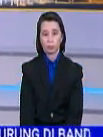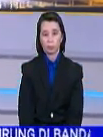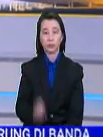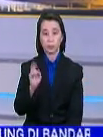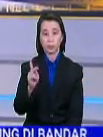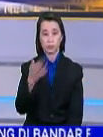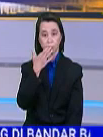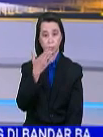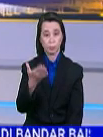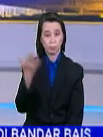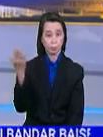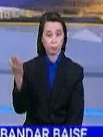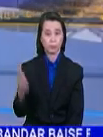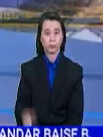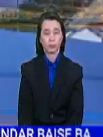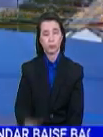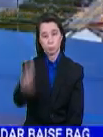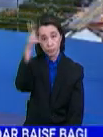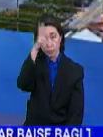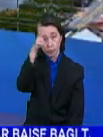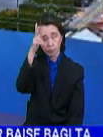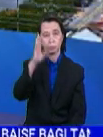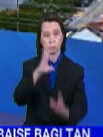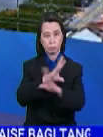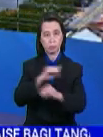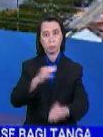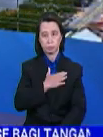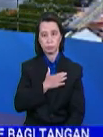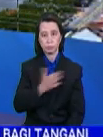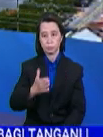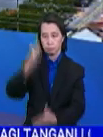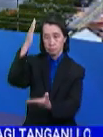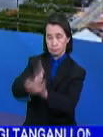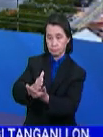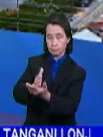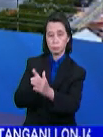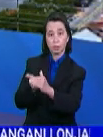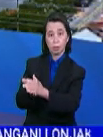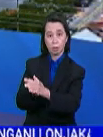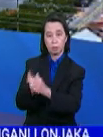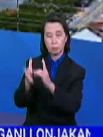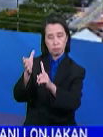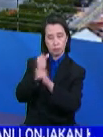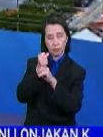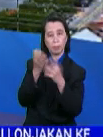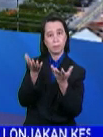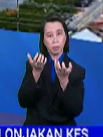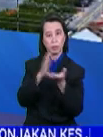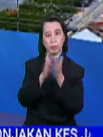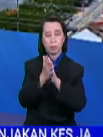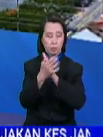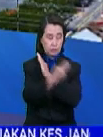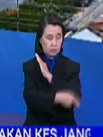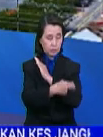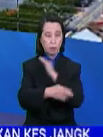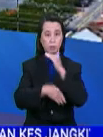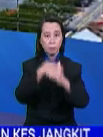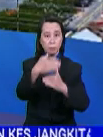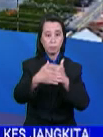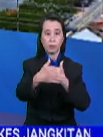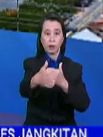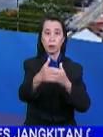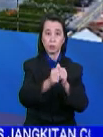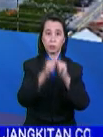a b c Bekasi Shahih kerajaan sobat komite dalam memerangi gejala rasuah bagi mencapai hasrat menjadi Negeri maju dan